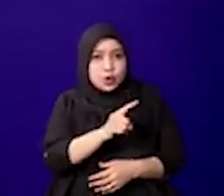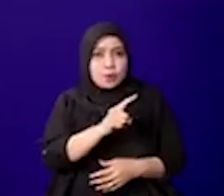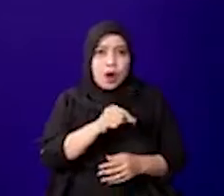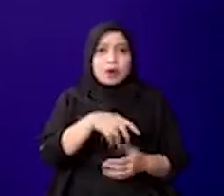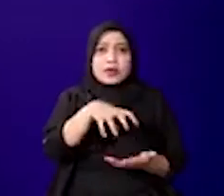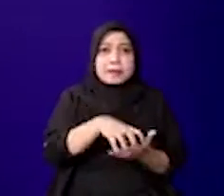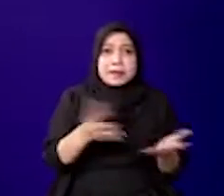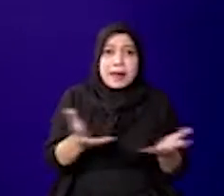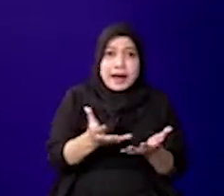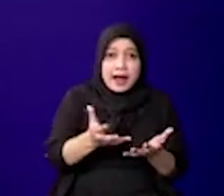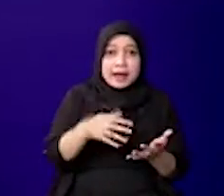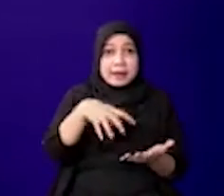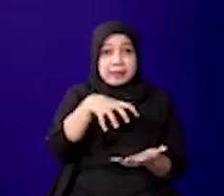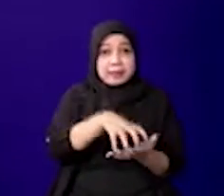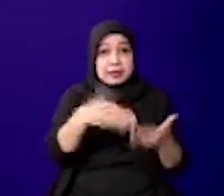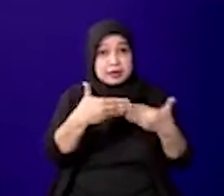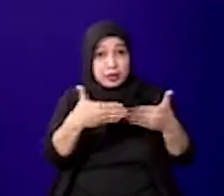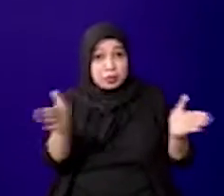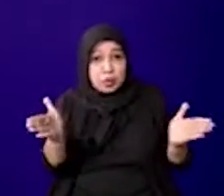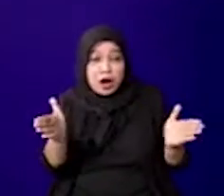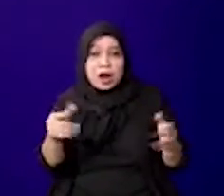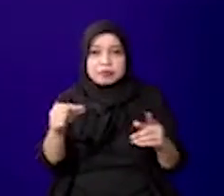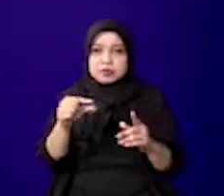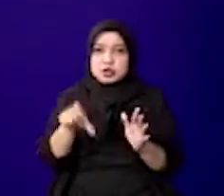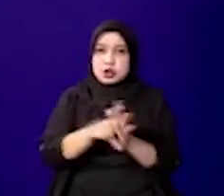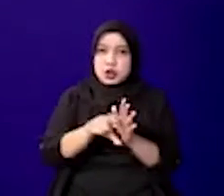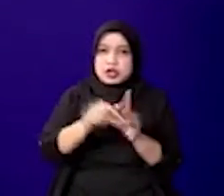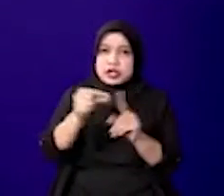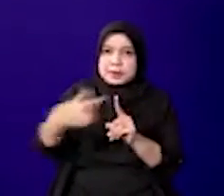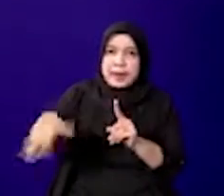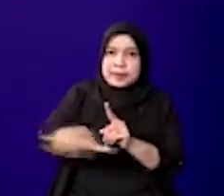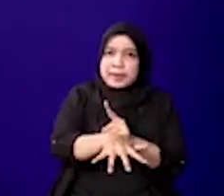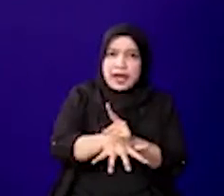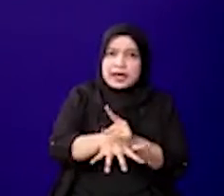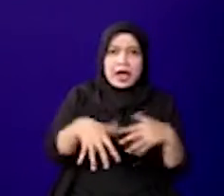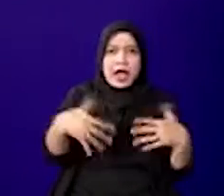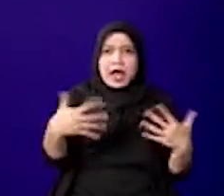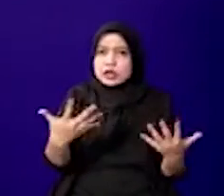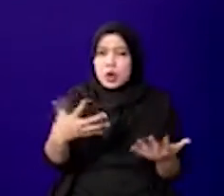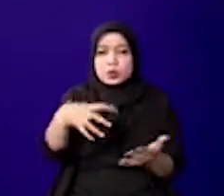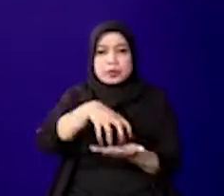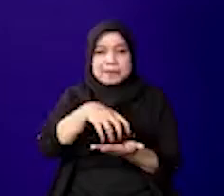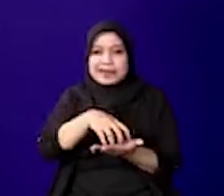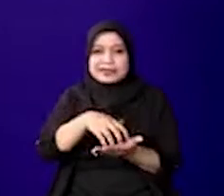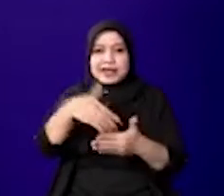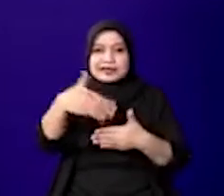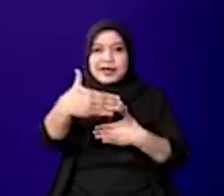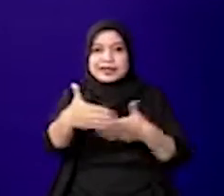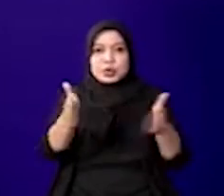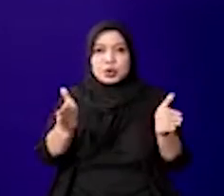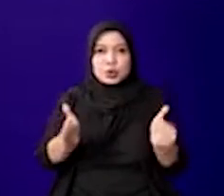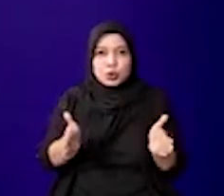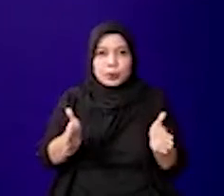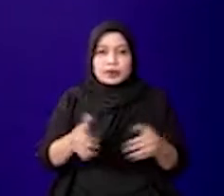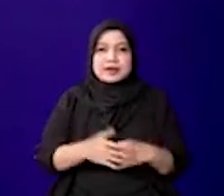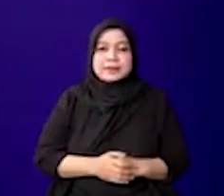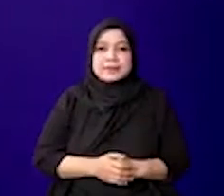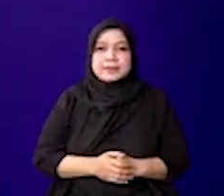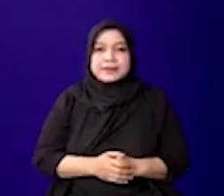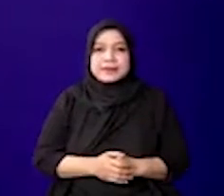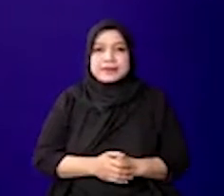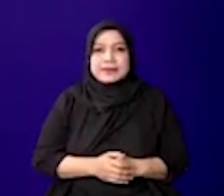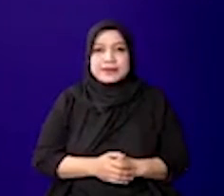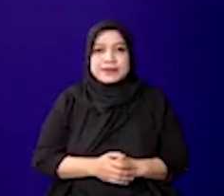terbukakah ee di ee ruang tertutup begit itu kalau ruang terbuka dengan tertutup